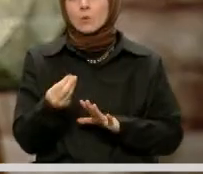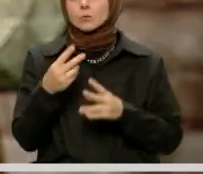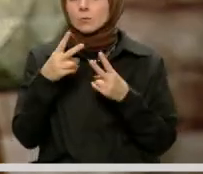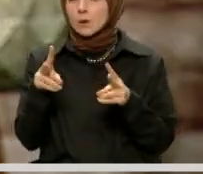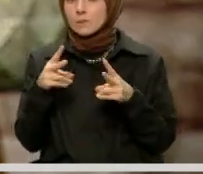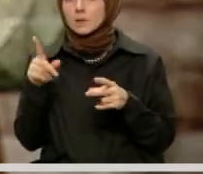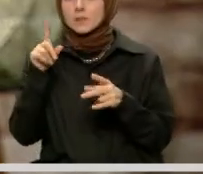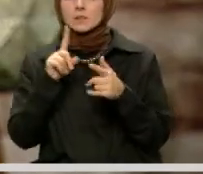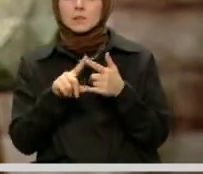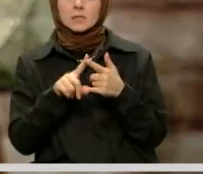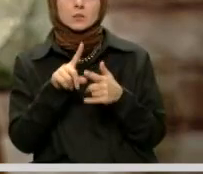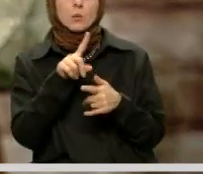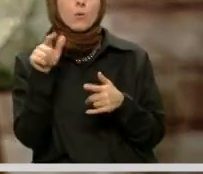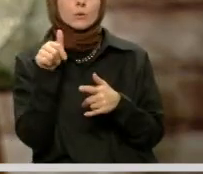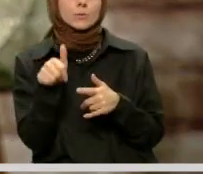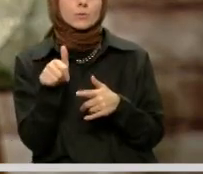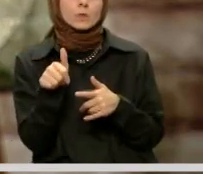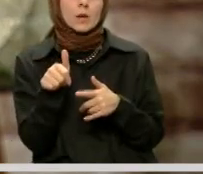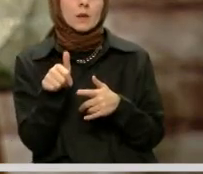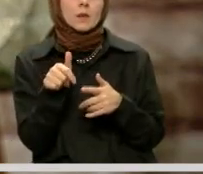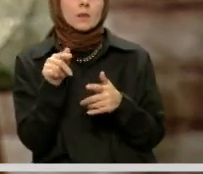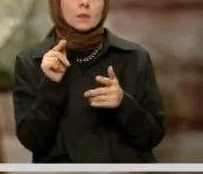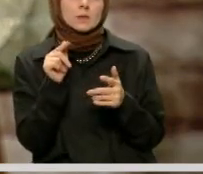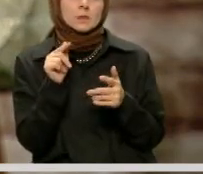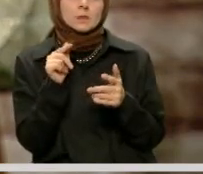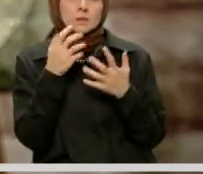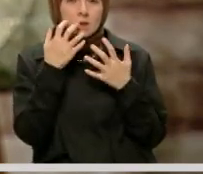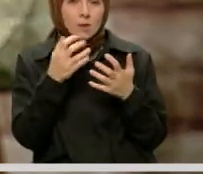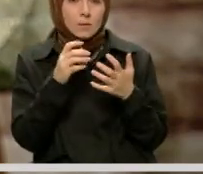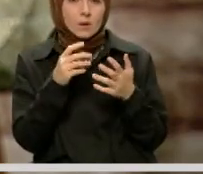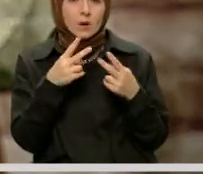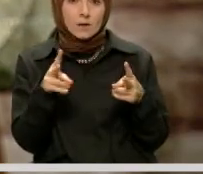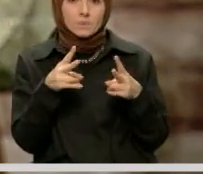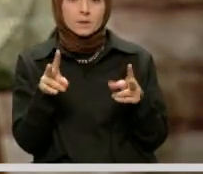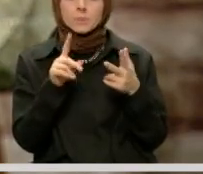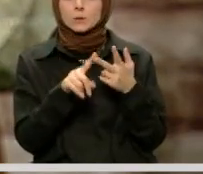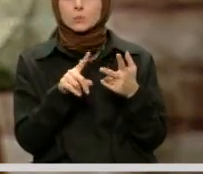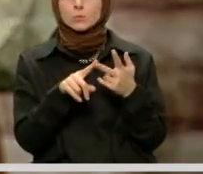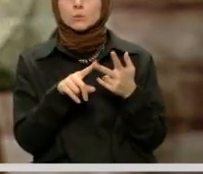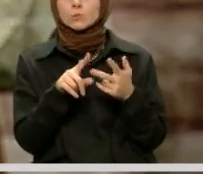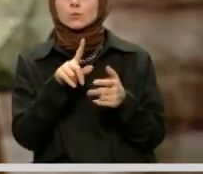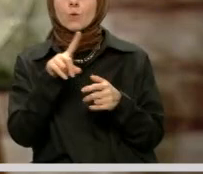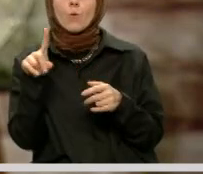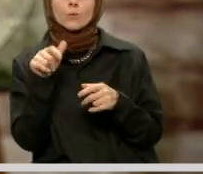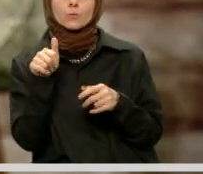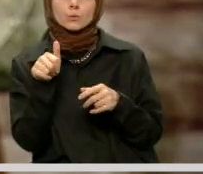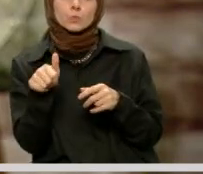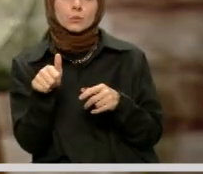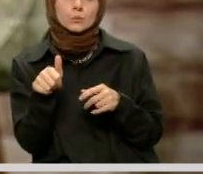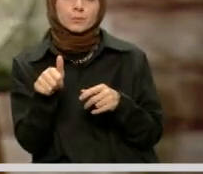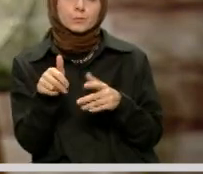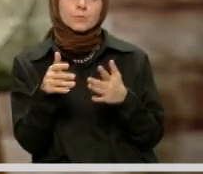günde cehennemden azat oluştu, o son günlerde yoğunlaşmıştır. Hmm. Bunu o rahmetin, ben